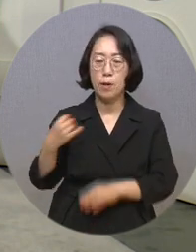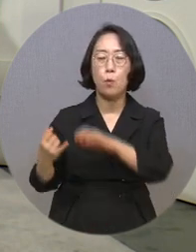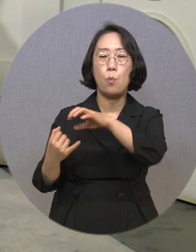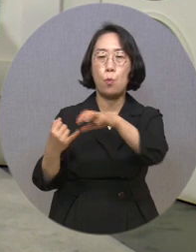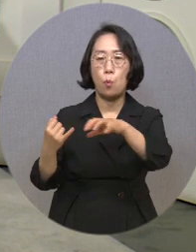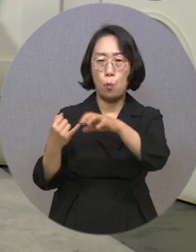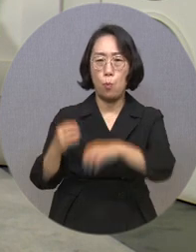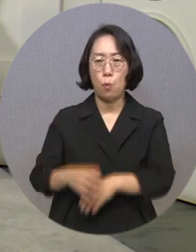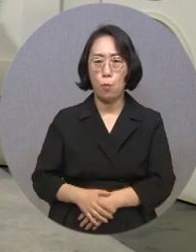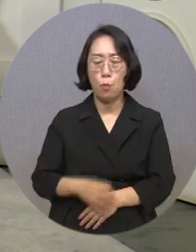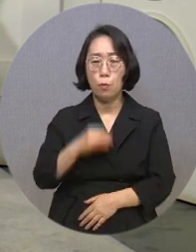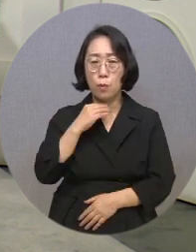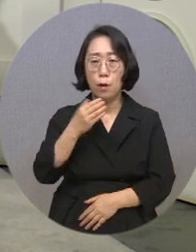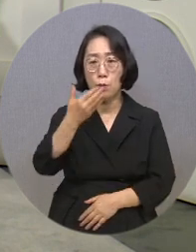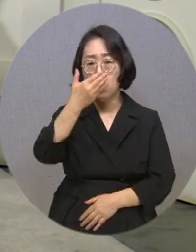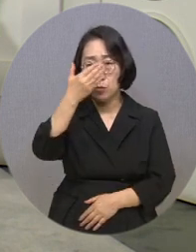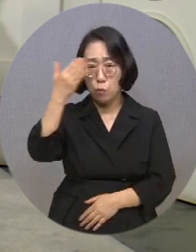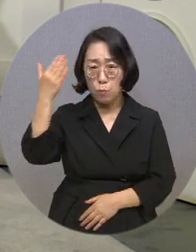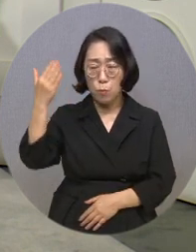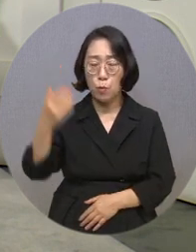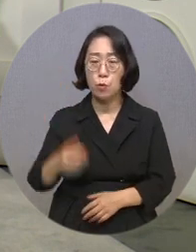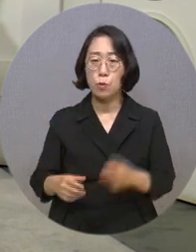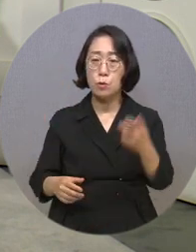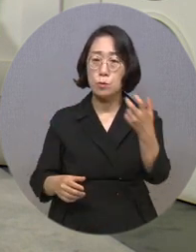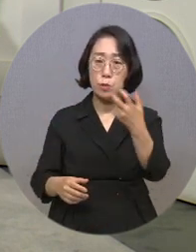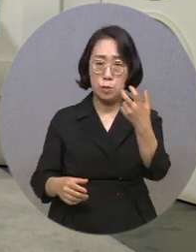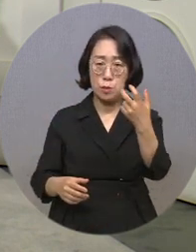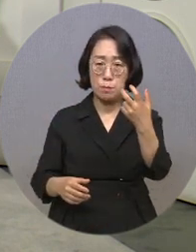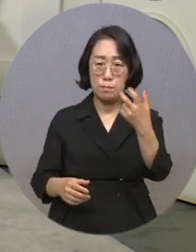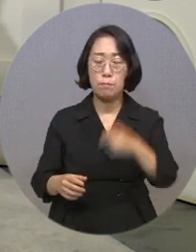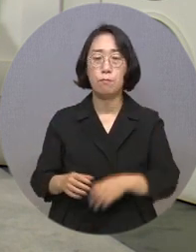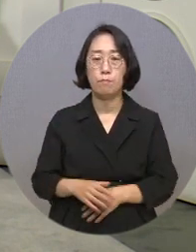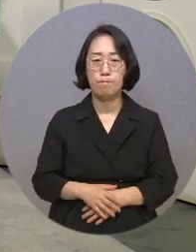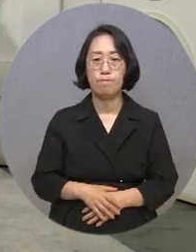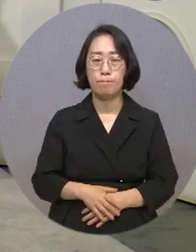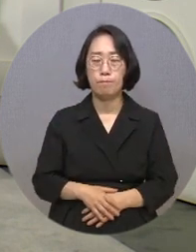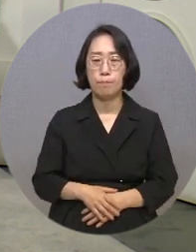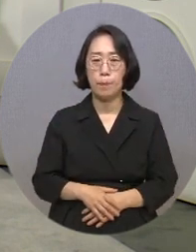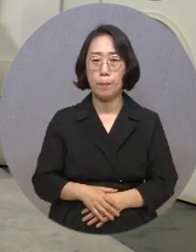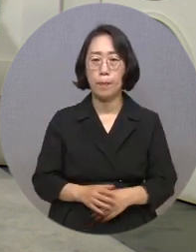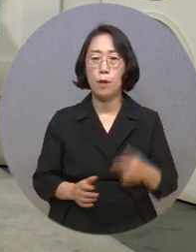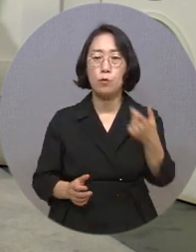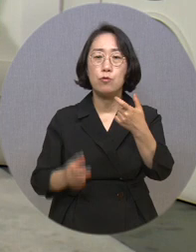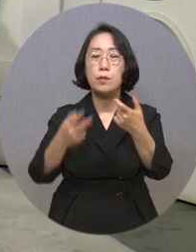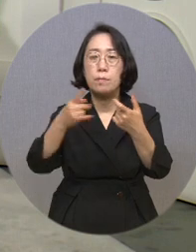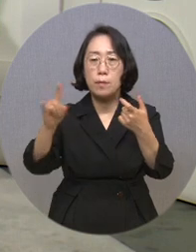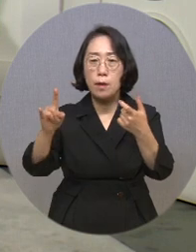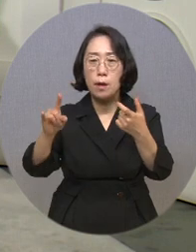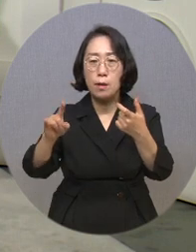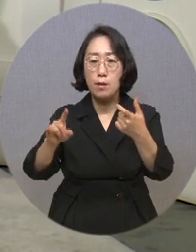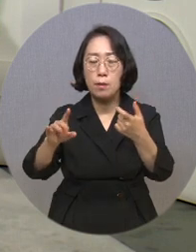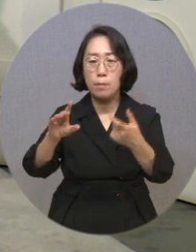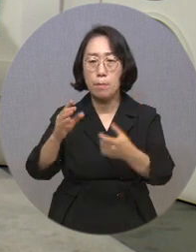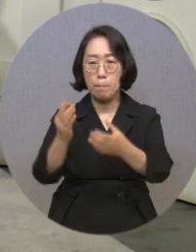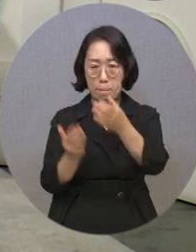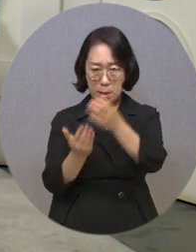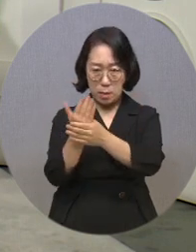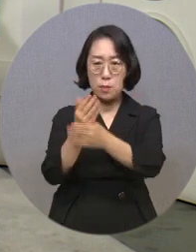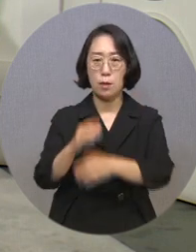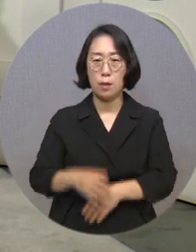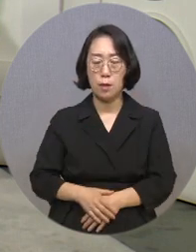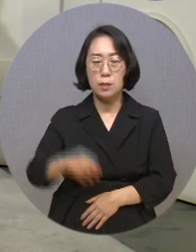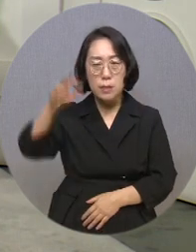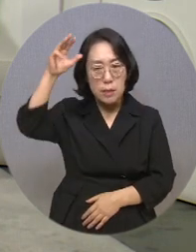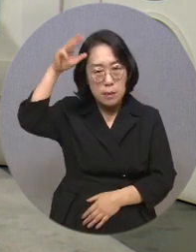나이도 많지가 않아요. 70대, 이제 70대예요. 그러니까 60대 때 얘기야. 일찍이 온 거예요,